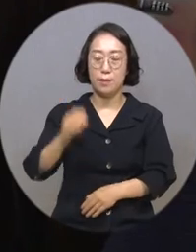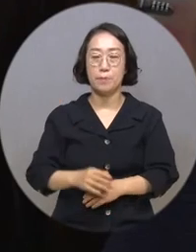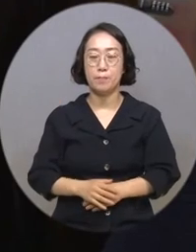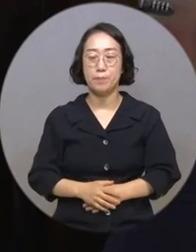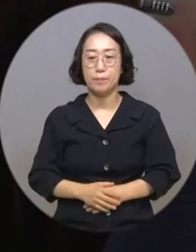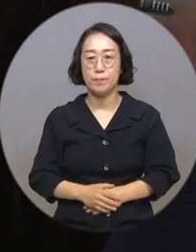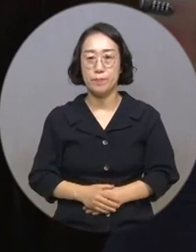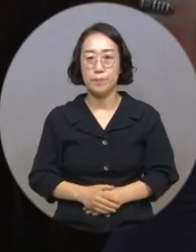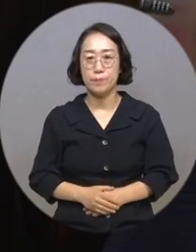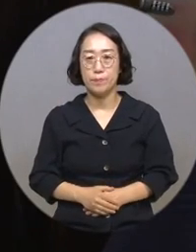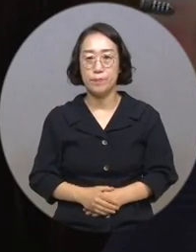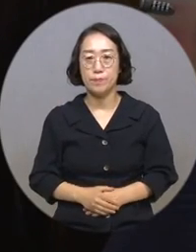복지 tv 뉴스 퍼슨 용입니다